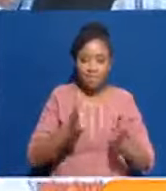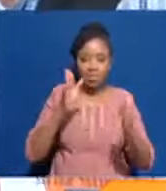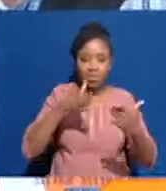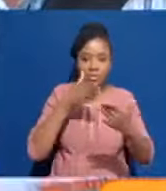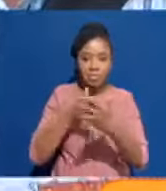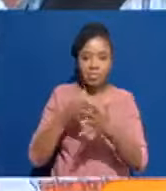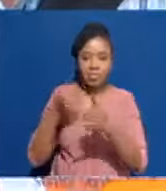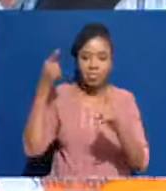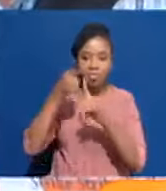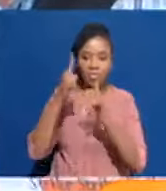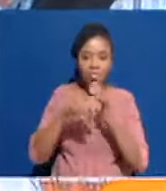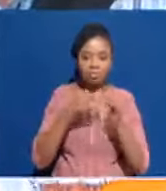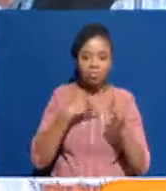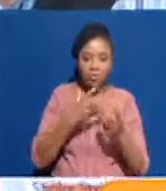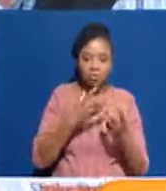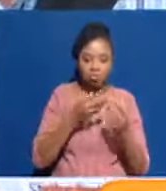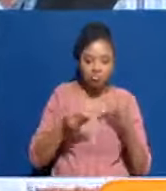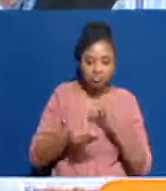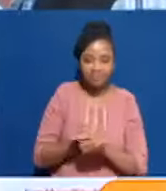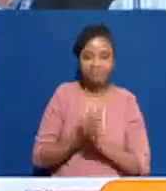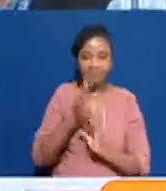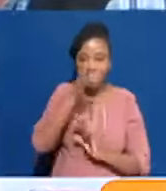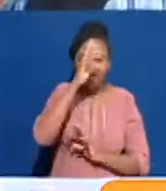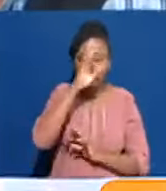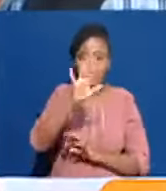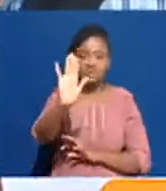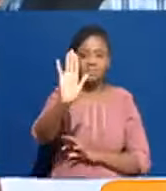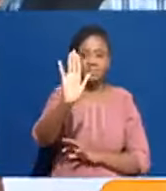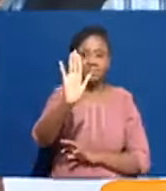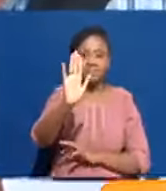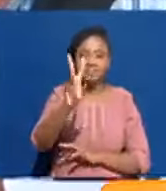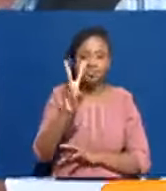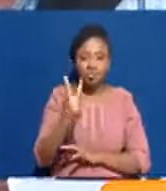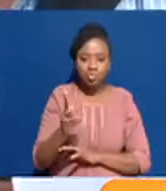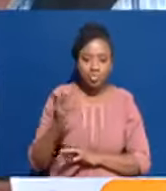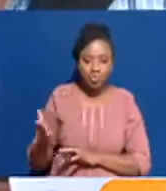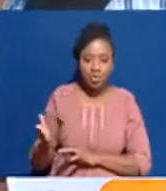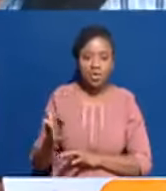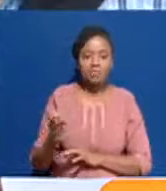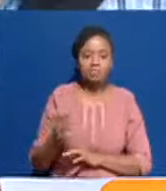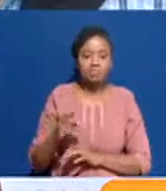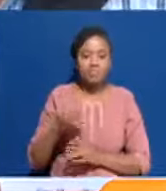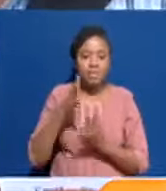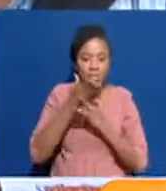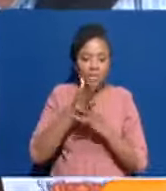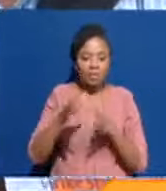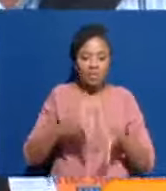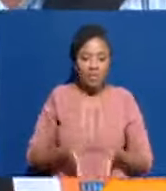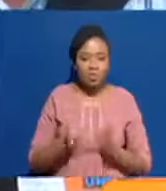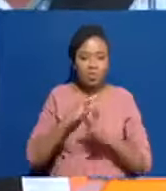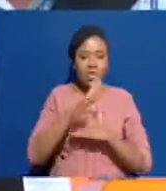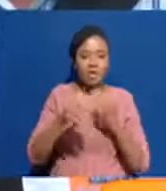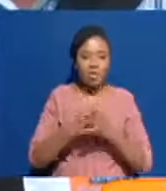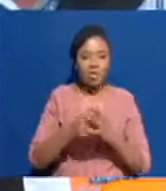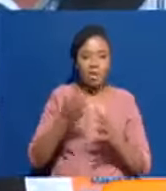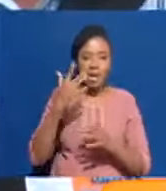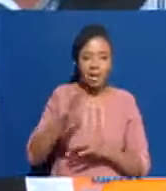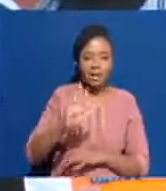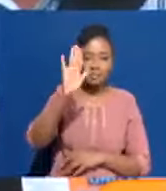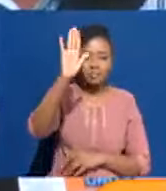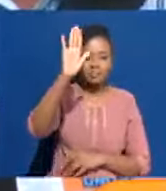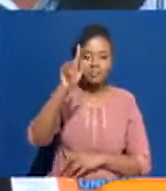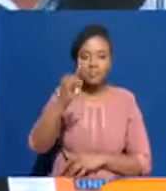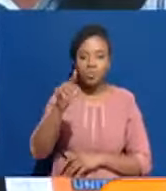kugea madereva. Unapata polisi wawili katika road block wako katikati ya barabara na wote wamenyosha mikono.